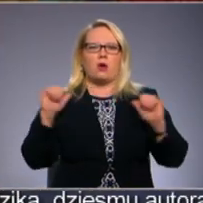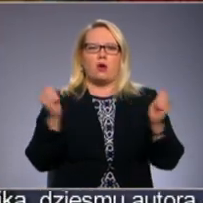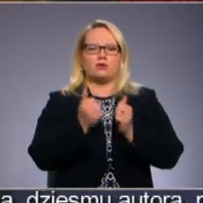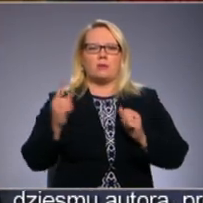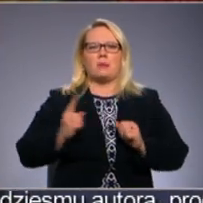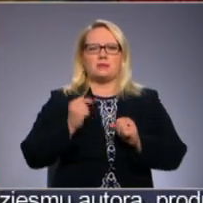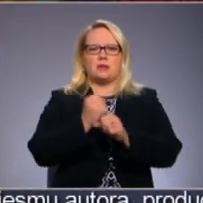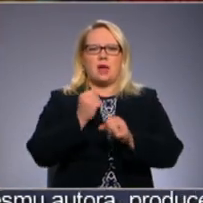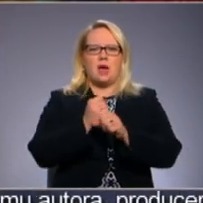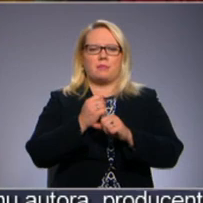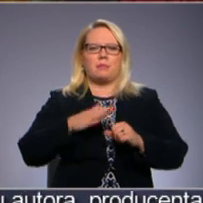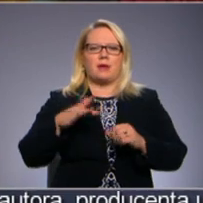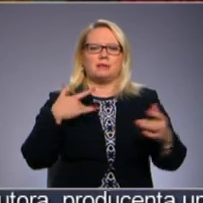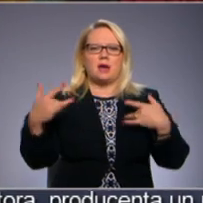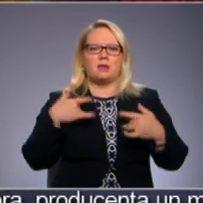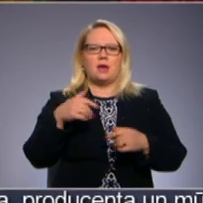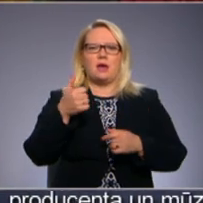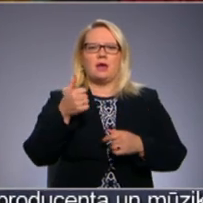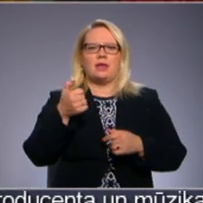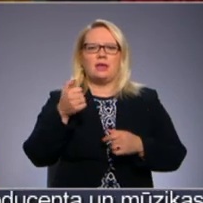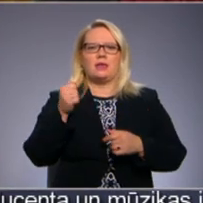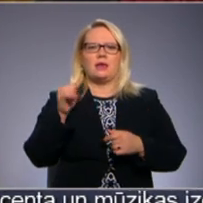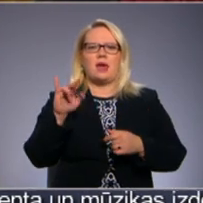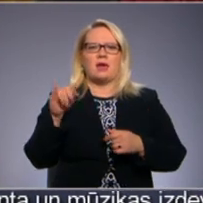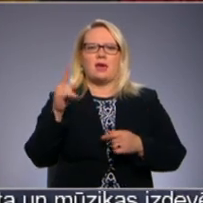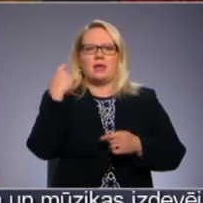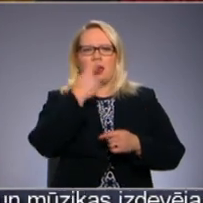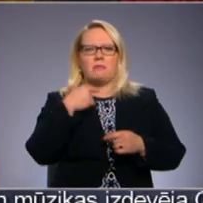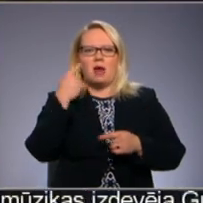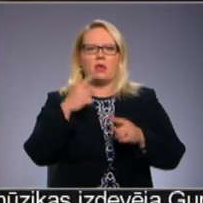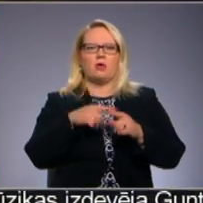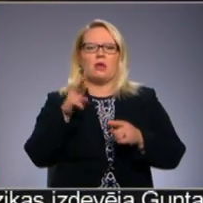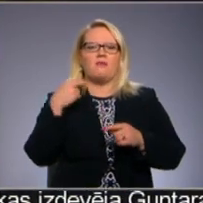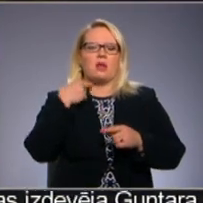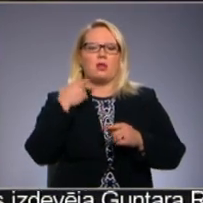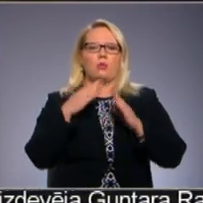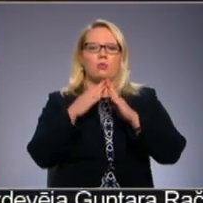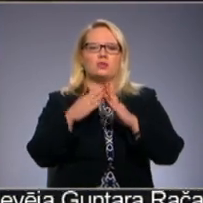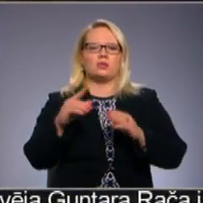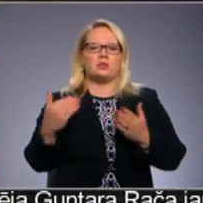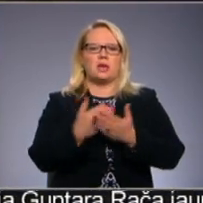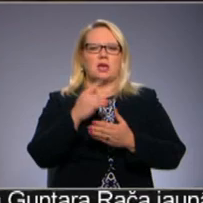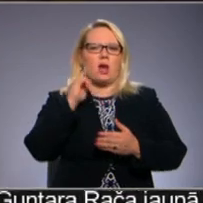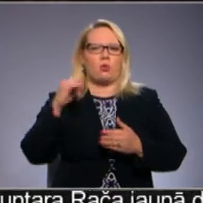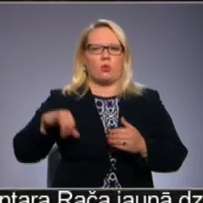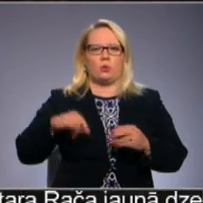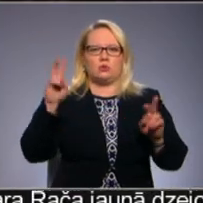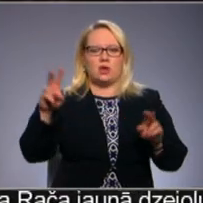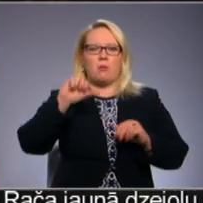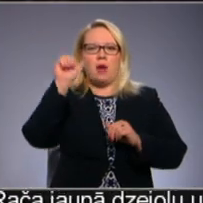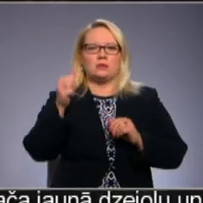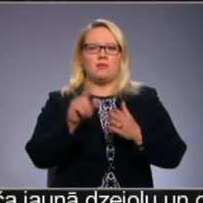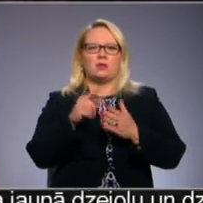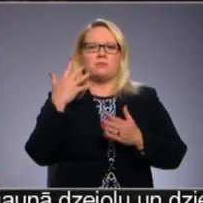izrādēm Doriana Grēja ģīmetne, Marķīze de Sada un Vilku muižas jaunkundzes. Mākslinieca ir veidojusi tērpus arī 5 režisoras Indras